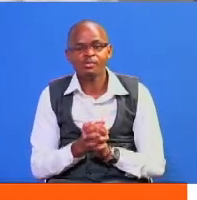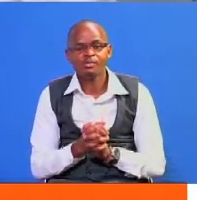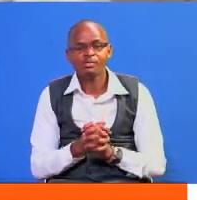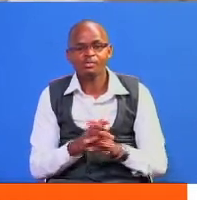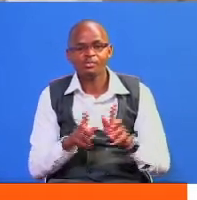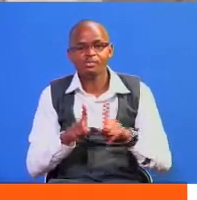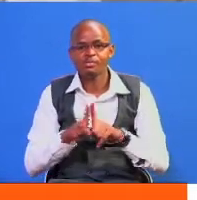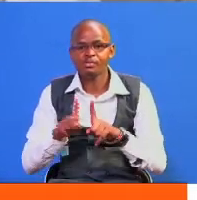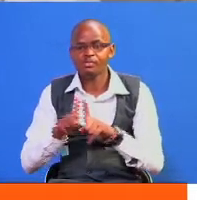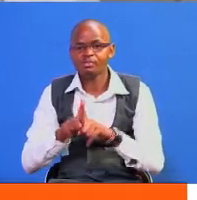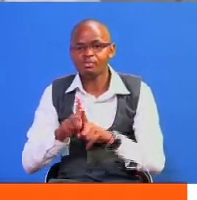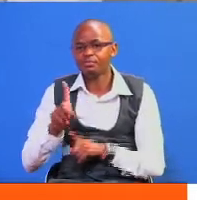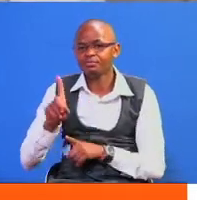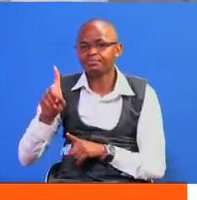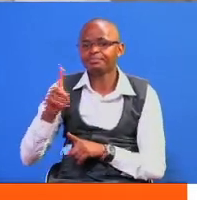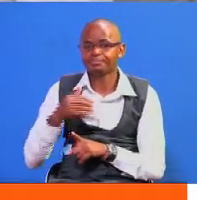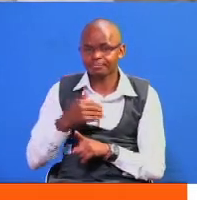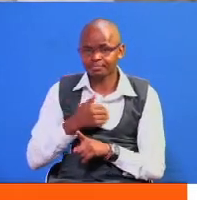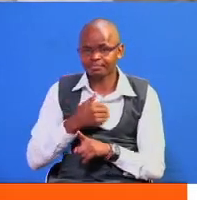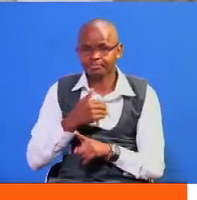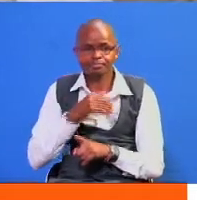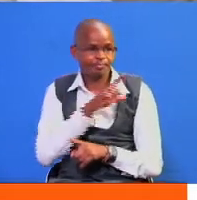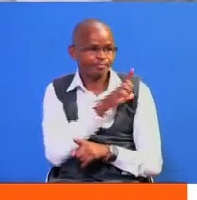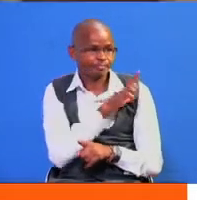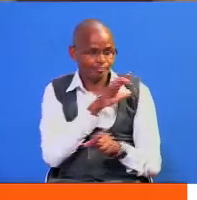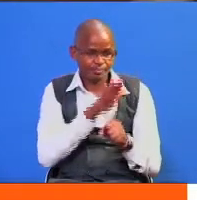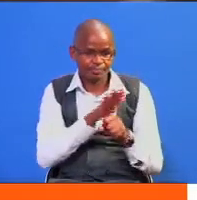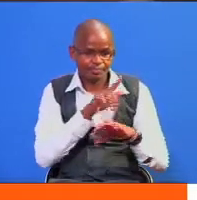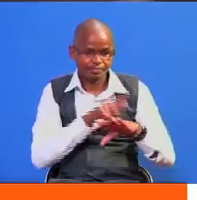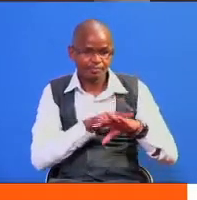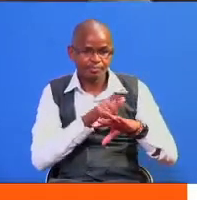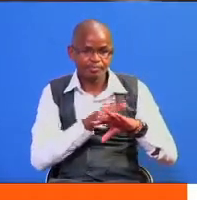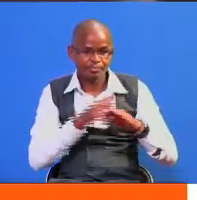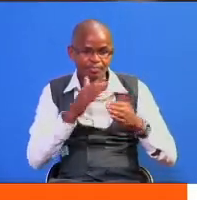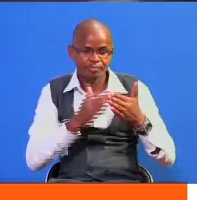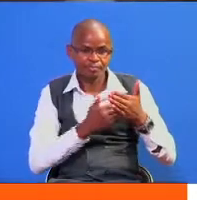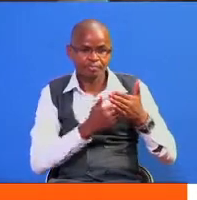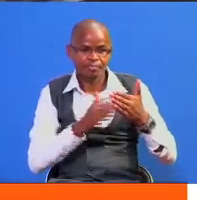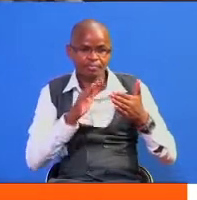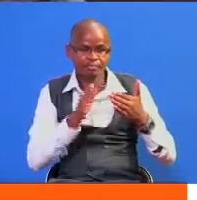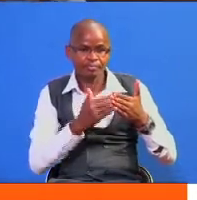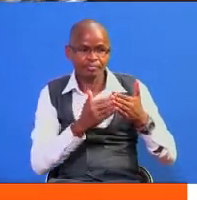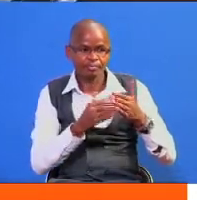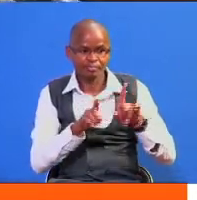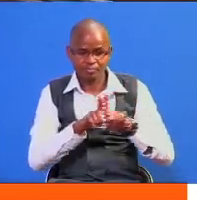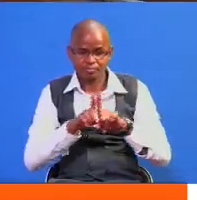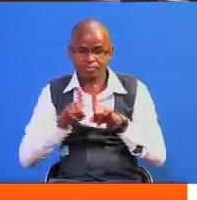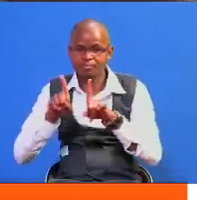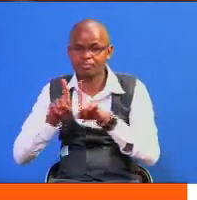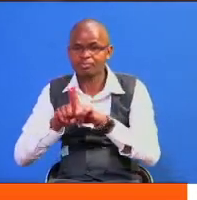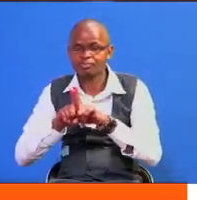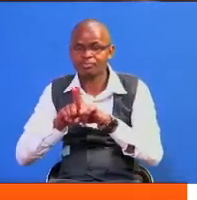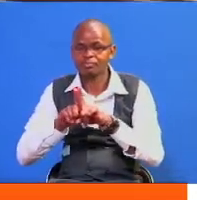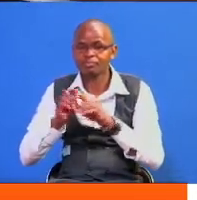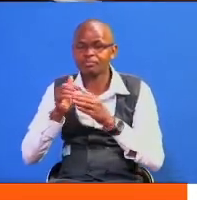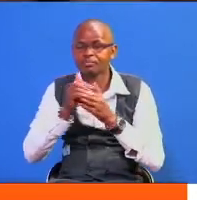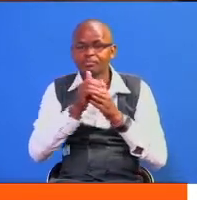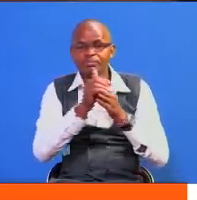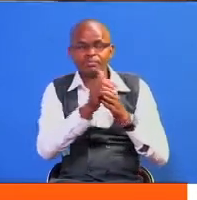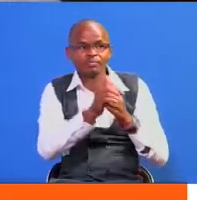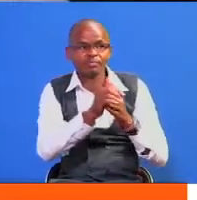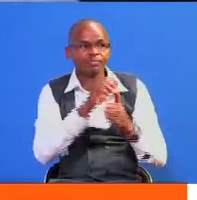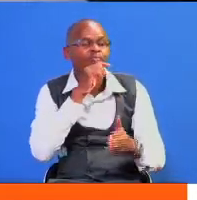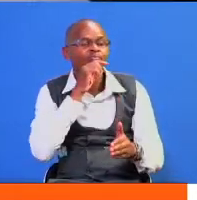Aidha, Junior alikuwa na bahati sana kupata msanii mfano wa kuiga, mwelekezi na